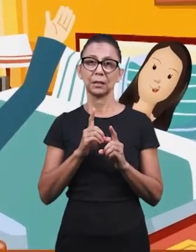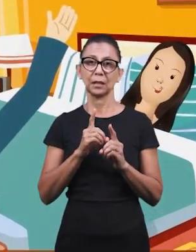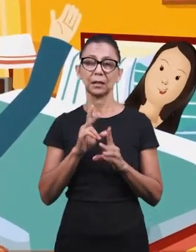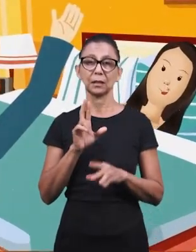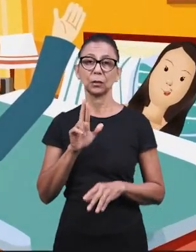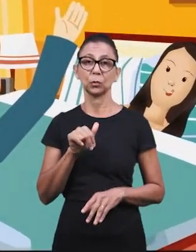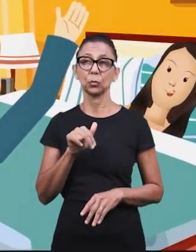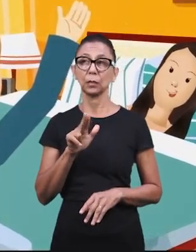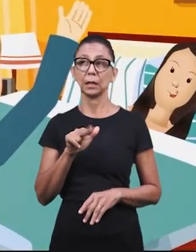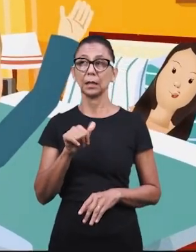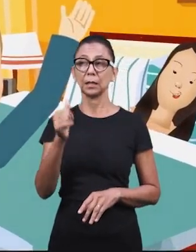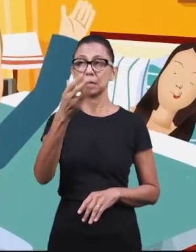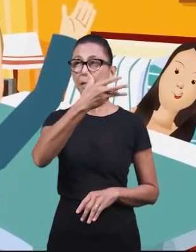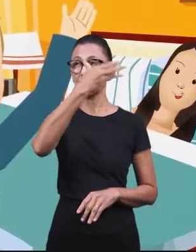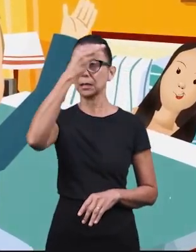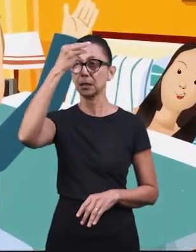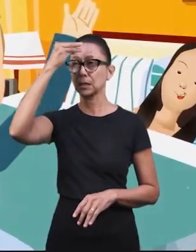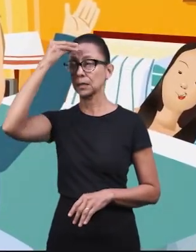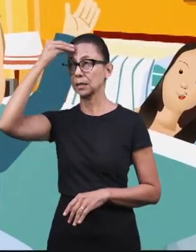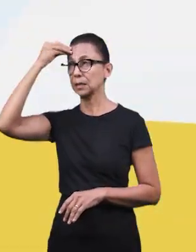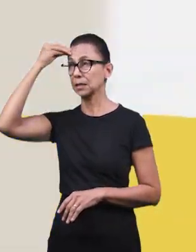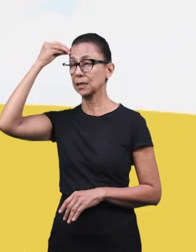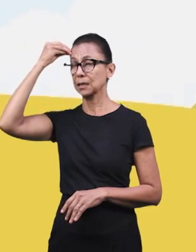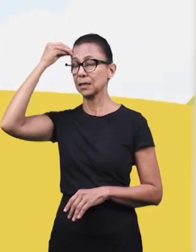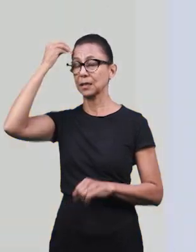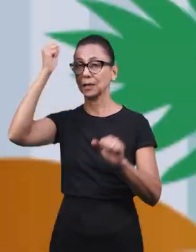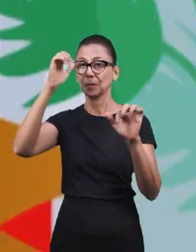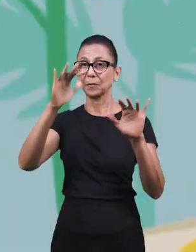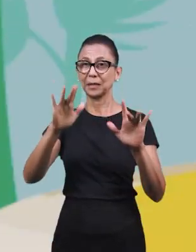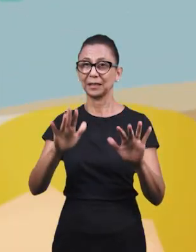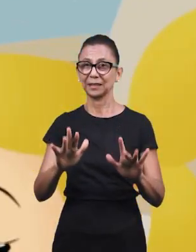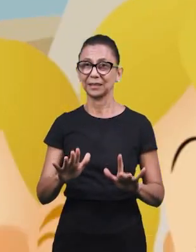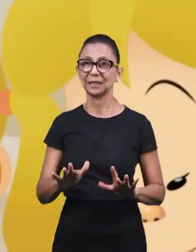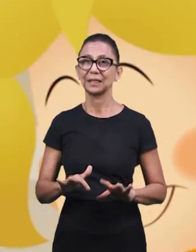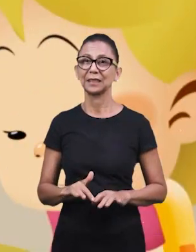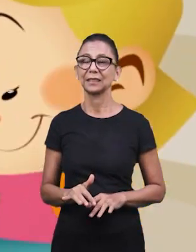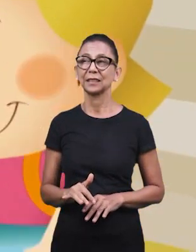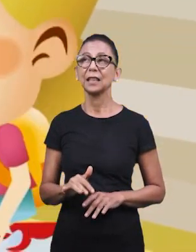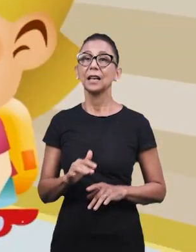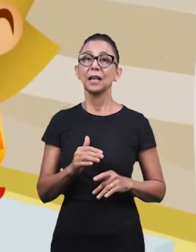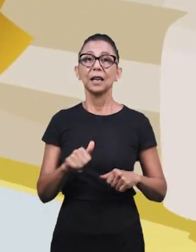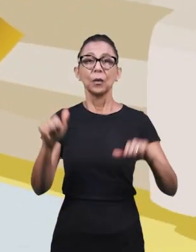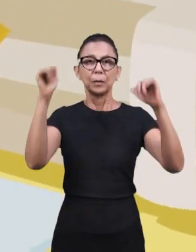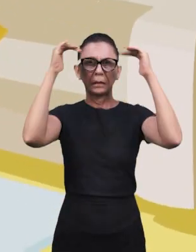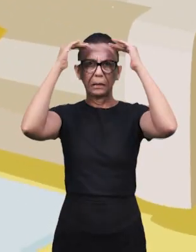сердце, которое никогда не забудет все то, что ты совершил для меня.